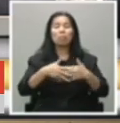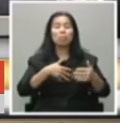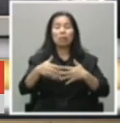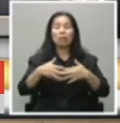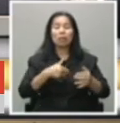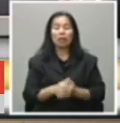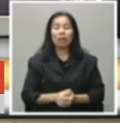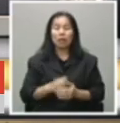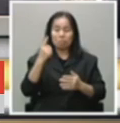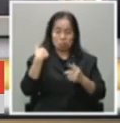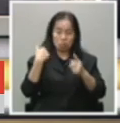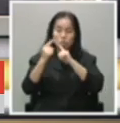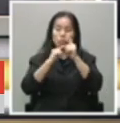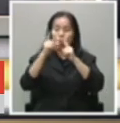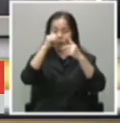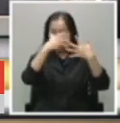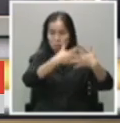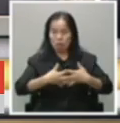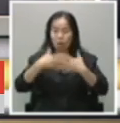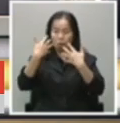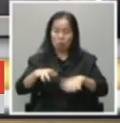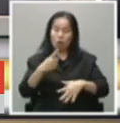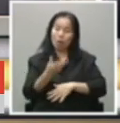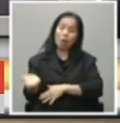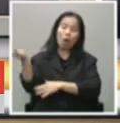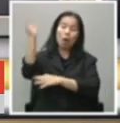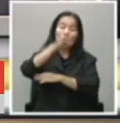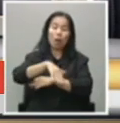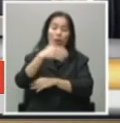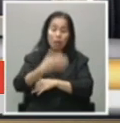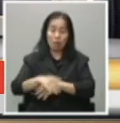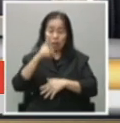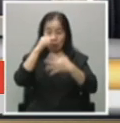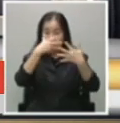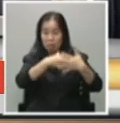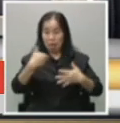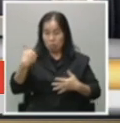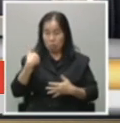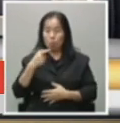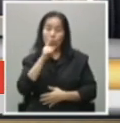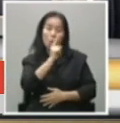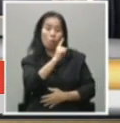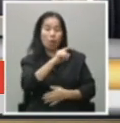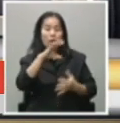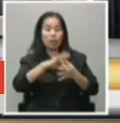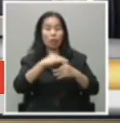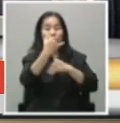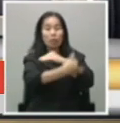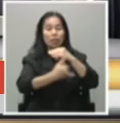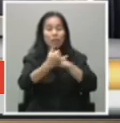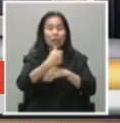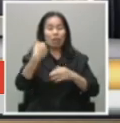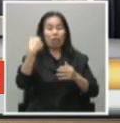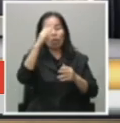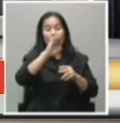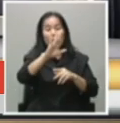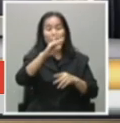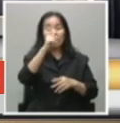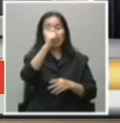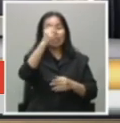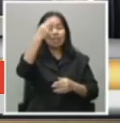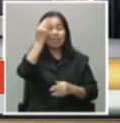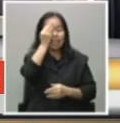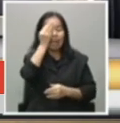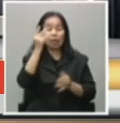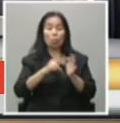ากสหรัฐอเมริกาก่อน3 วันก่อนที่สหรัฐอเมริกาจะโจมตีผู้นำอิหร่านนั่นก็เป็นการแสดงความโอ้อวดว่าต